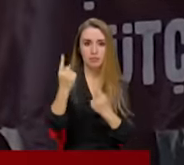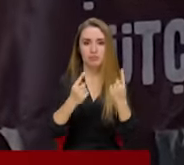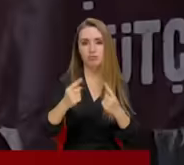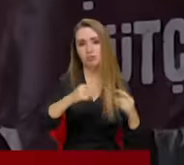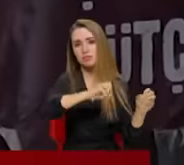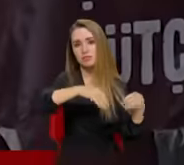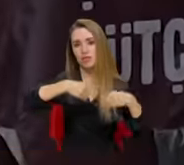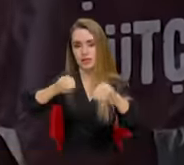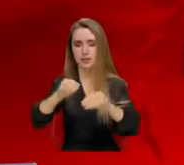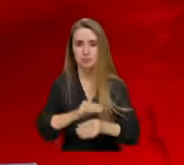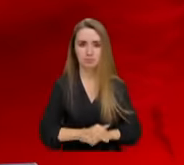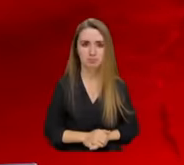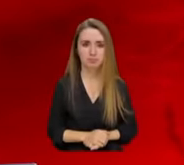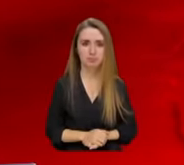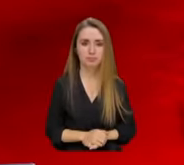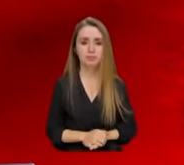İsrail'e gönderin.